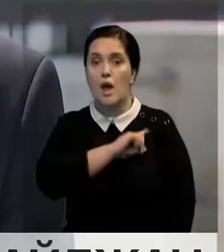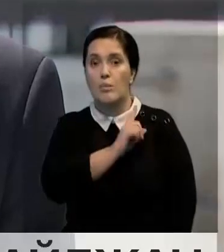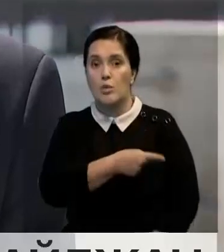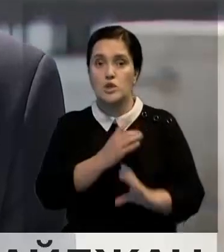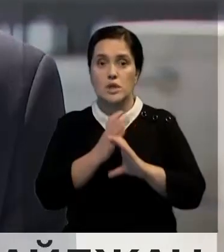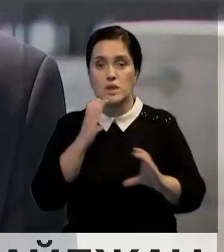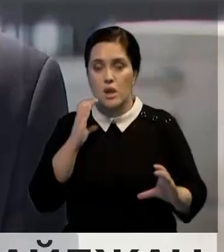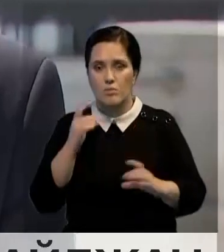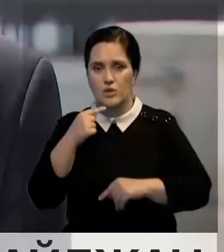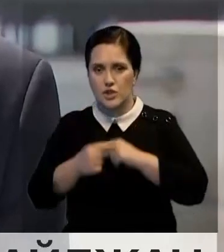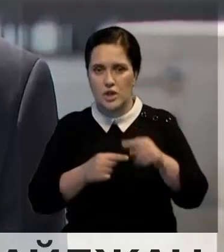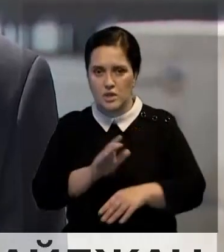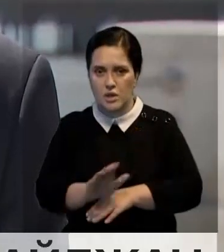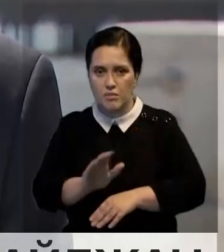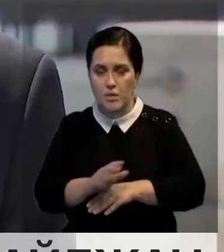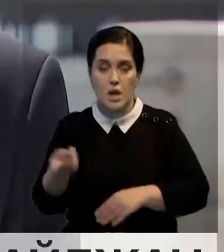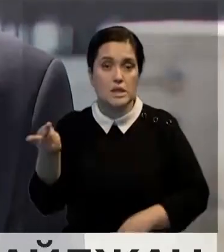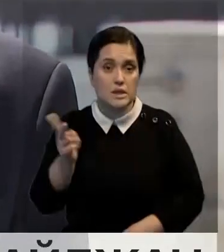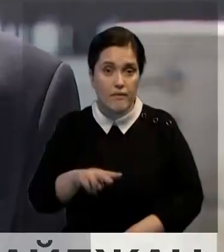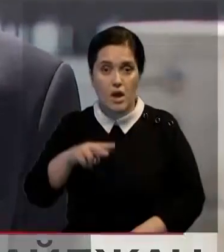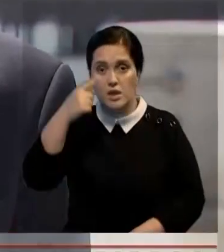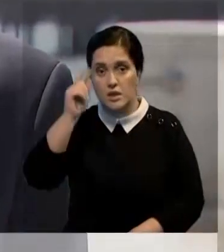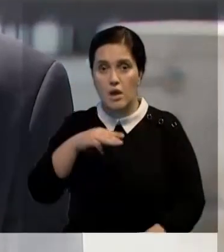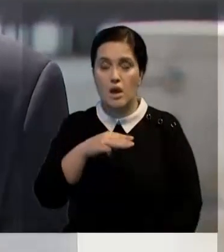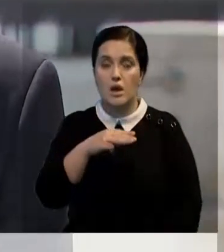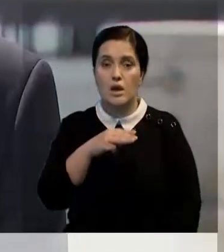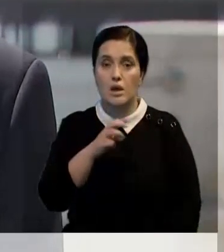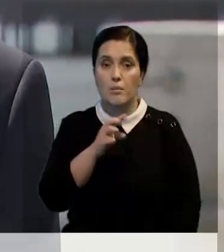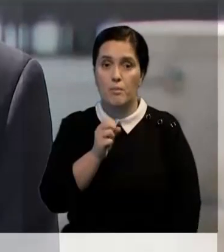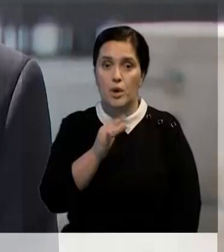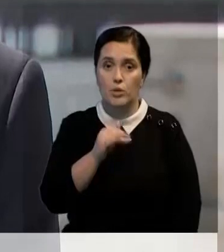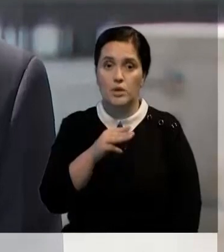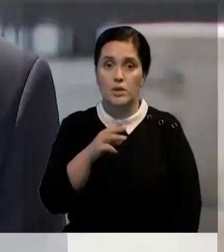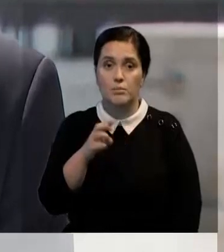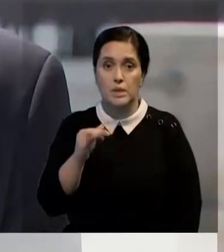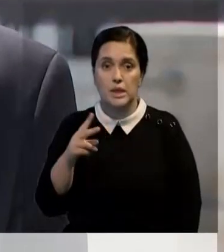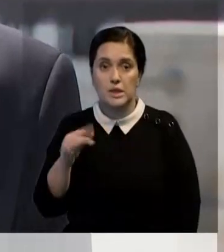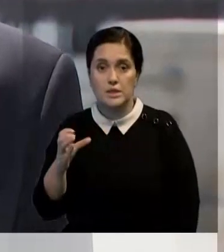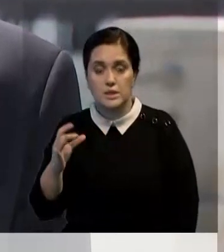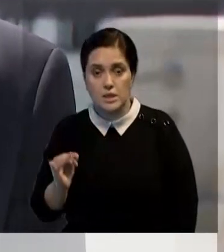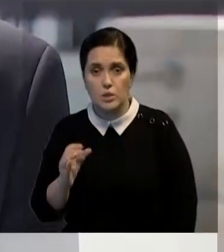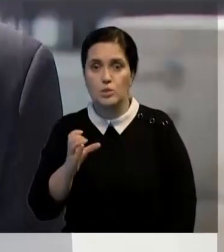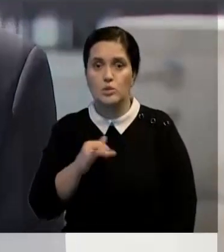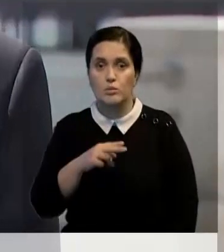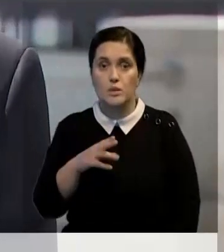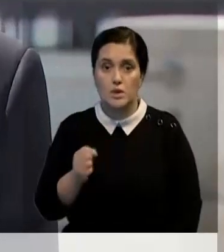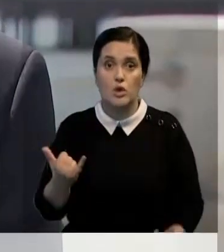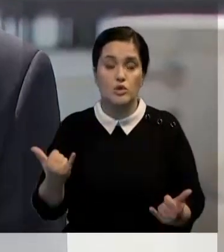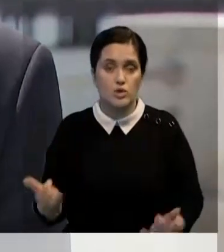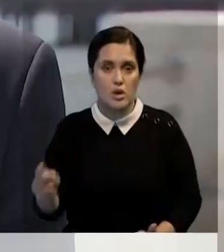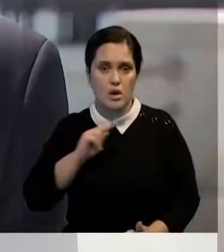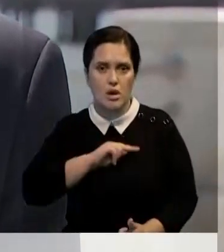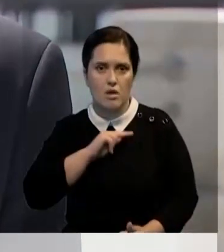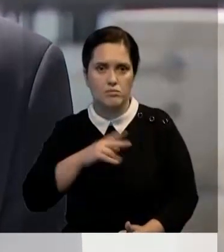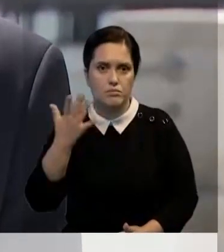Азербайджана – это 2 трубопровода – Баку-Тбилиси-Джейхана, Баку-Супса. И, в принципе, сейчас они работают в